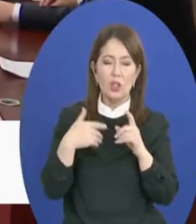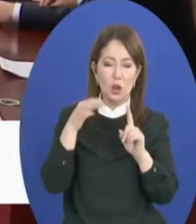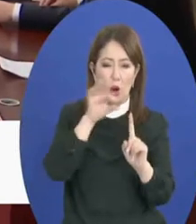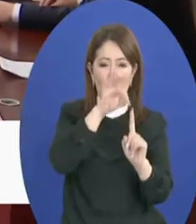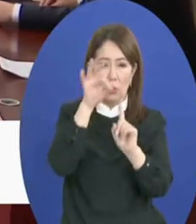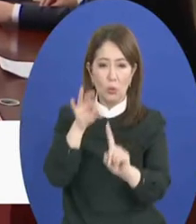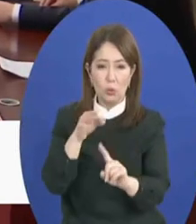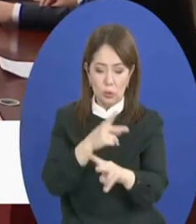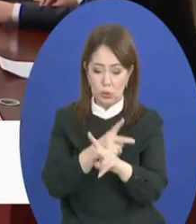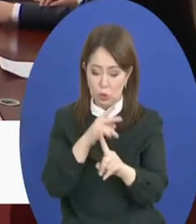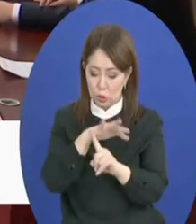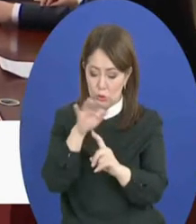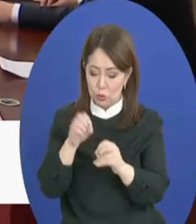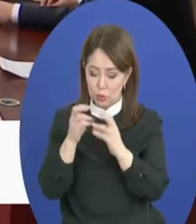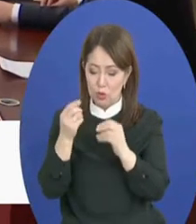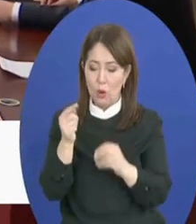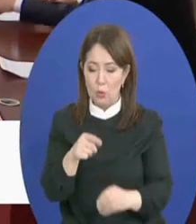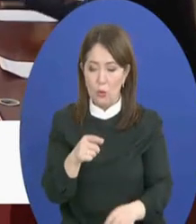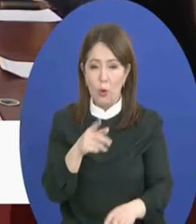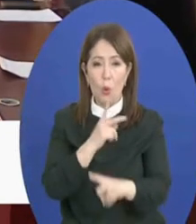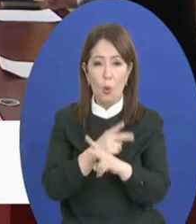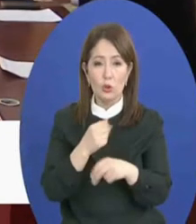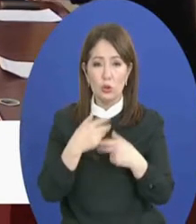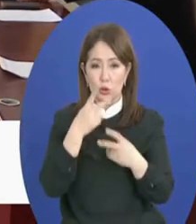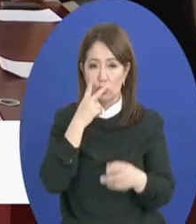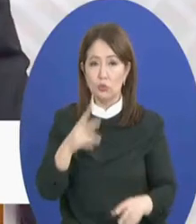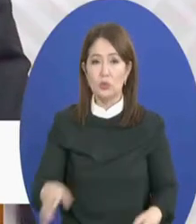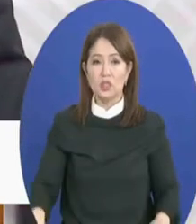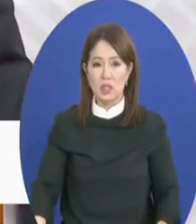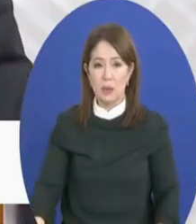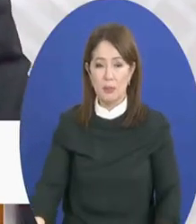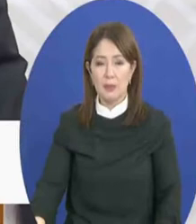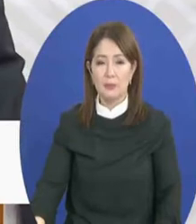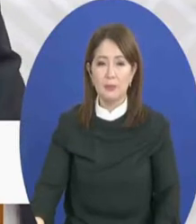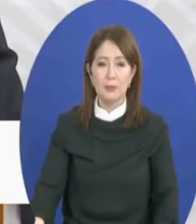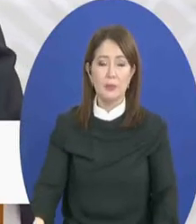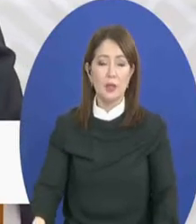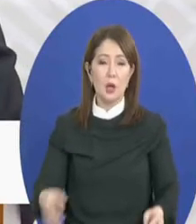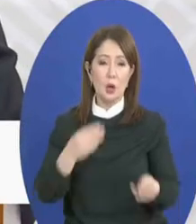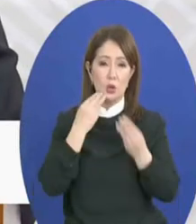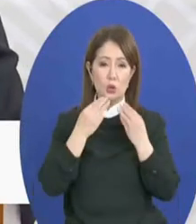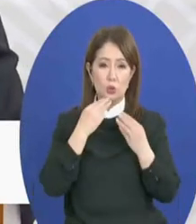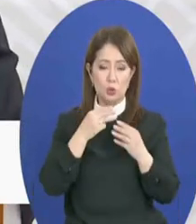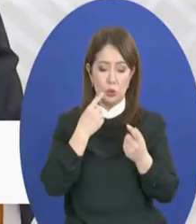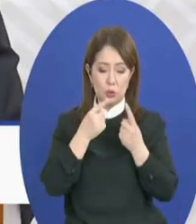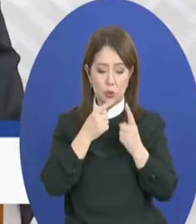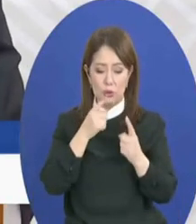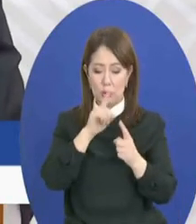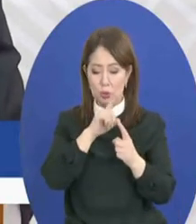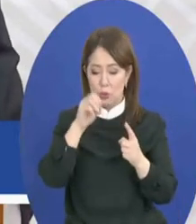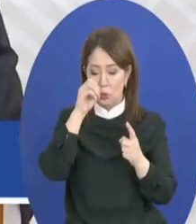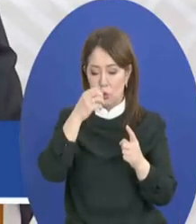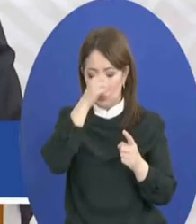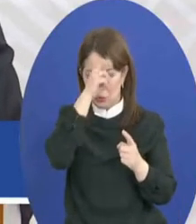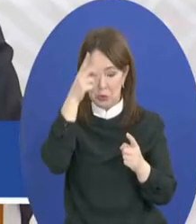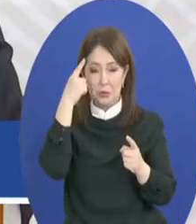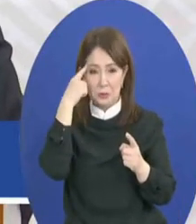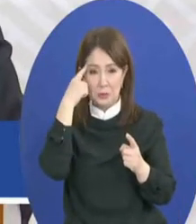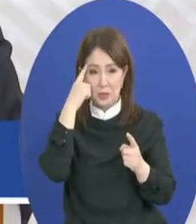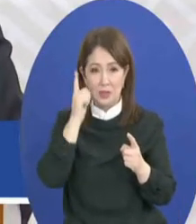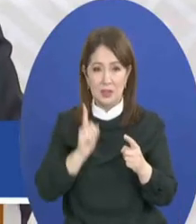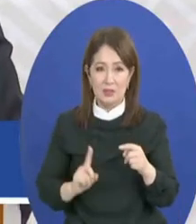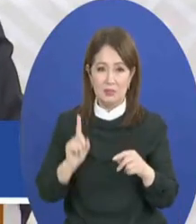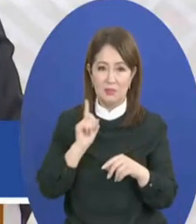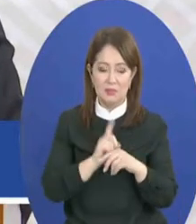эрх зүй орчныг бүрдүүлсэн гэж хууль тогтоогчид үзэж байна. Шүүх эрхийн зөвлөлийг 100% ерөнхийлөгч мэддэг байсныг нь